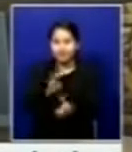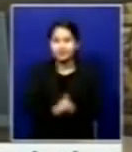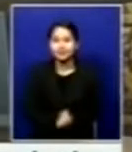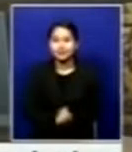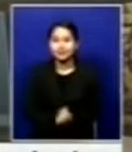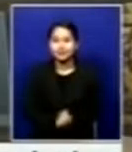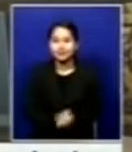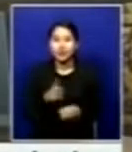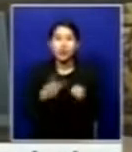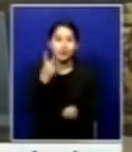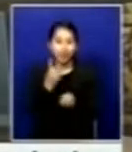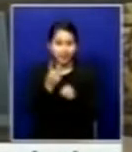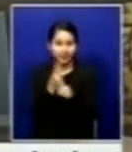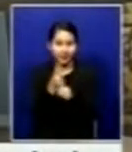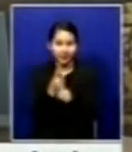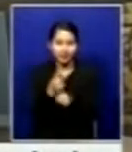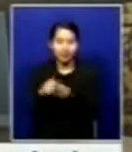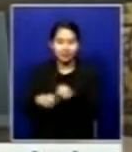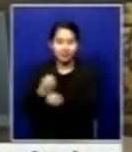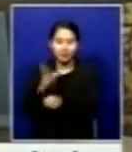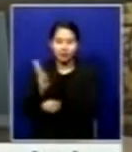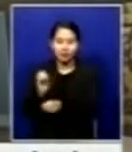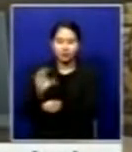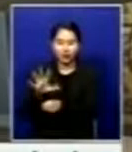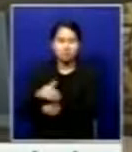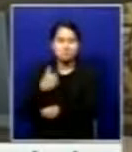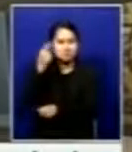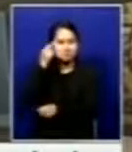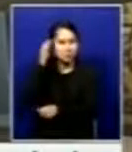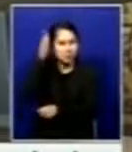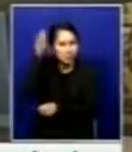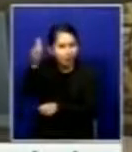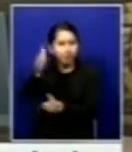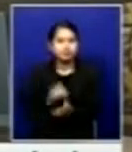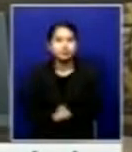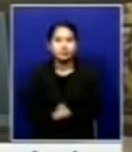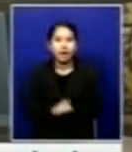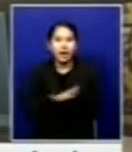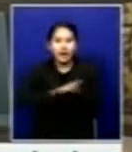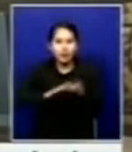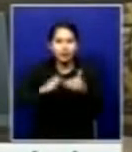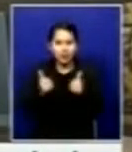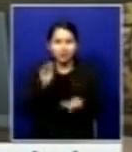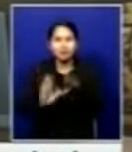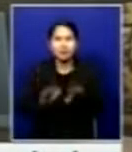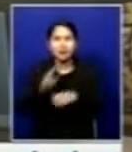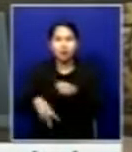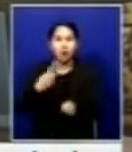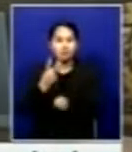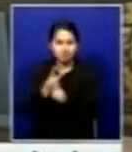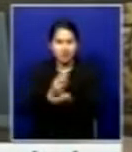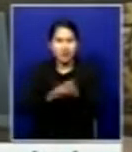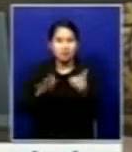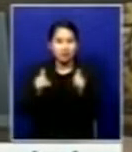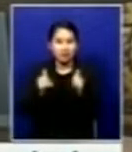64 2ปีนะครับท่านท่าน65เพราะผมคาดการว่าทุกอย่างกว่าจะกลับเข้าสู่สถานการณ์ไม่น้อยกว่า2ปีที่จะเป็นปก